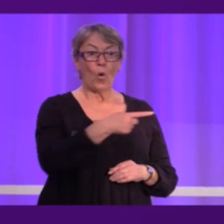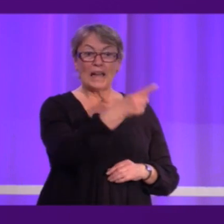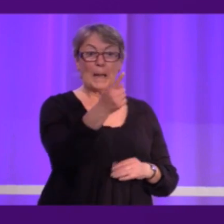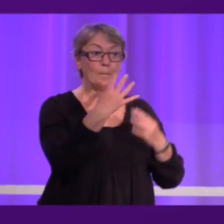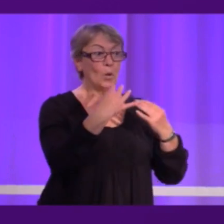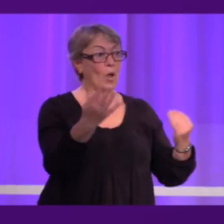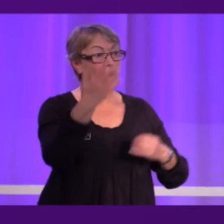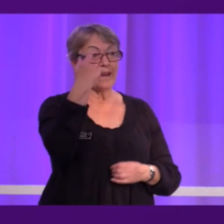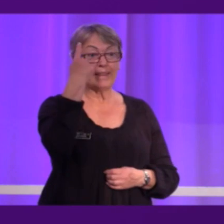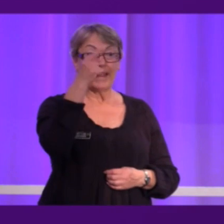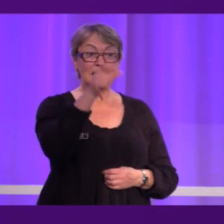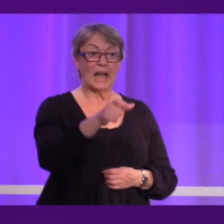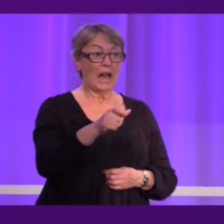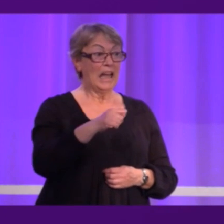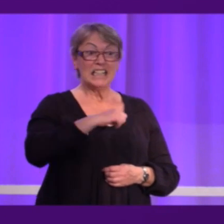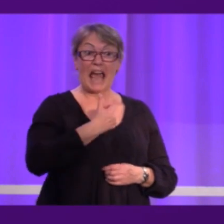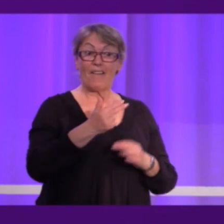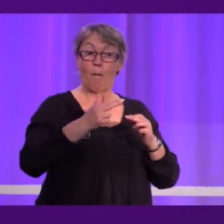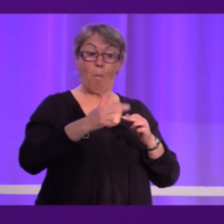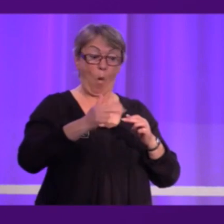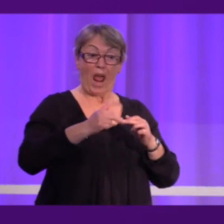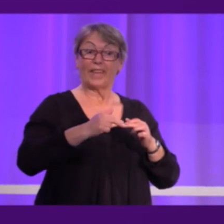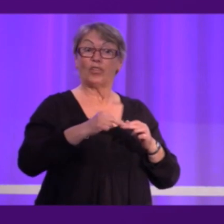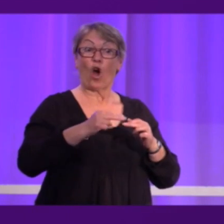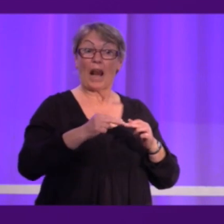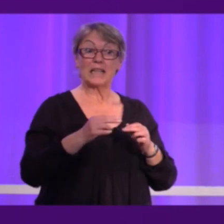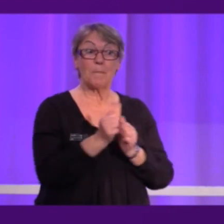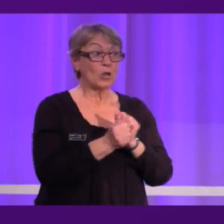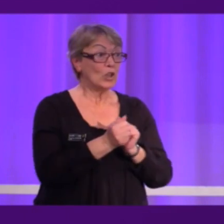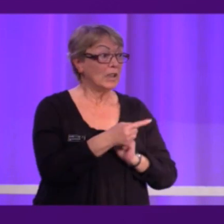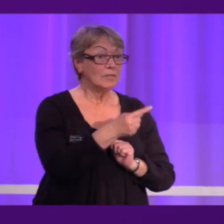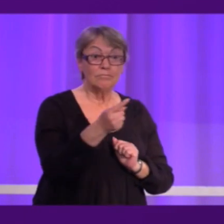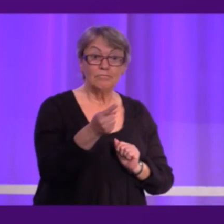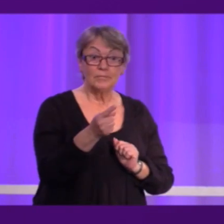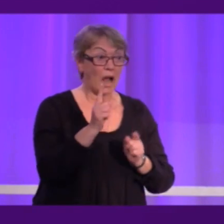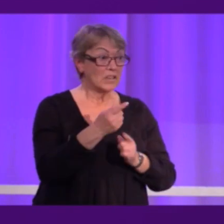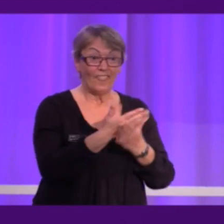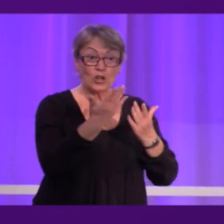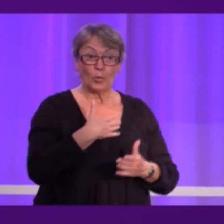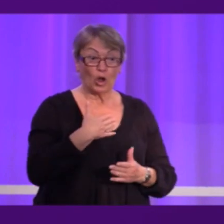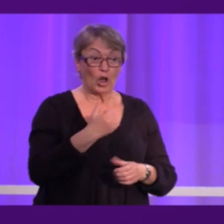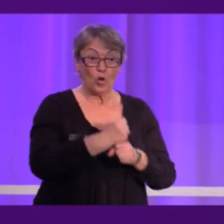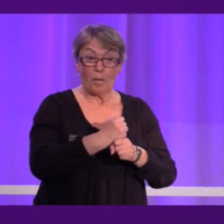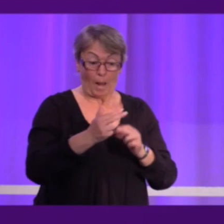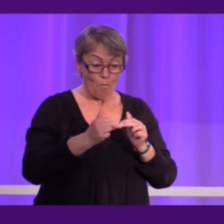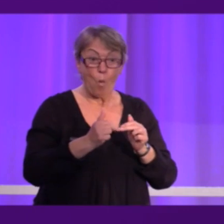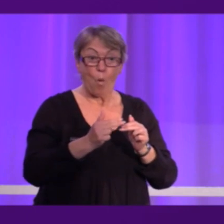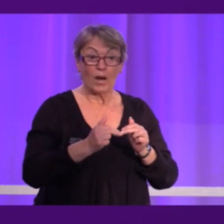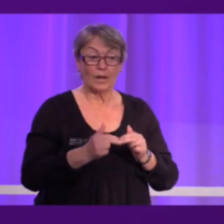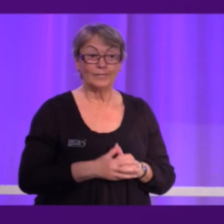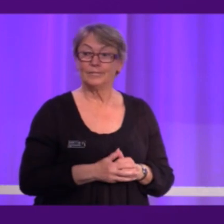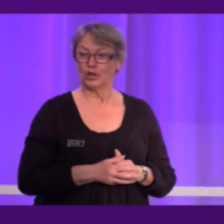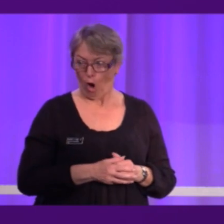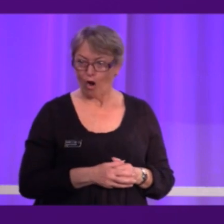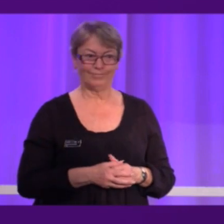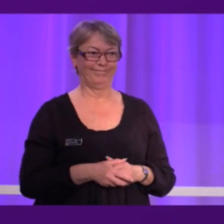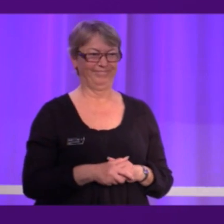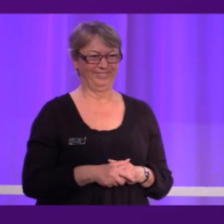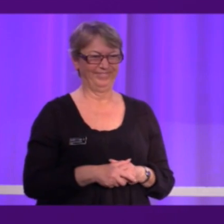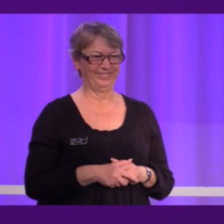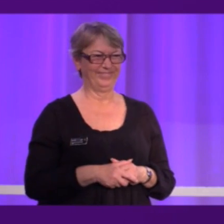skulle kunna tänka sig en självmålande nagellacksmaskin? Det är kanske fler som tycker det är jobbigt att måla naglarna för det är snyggt.